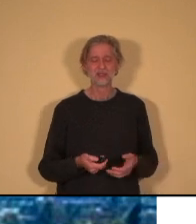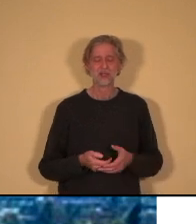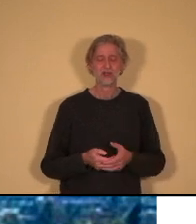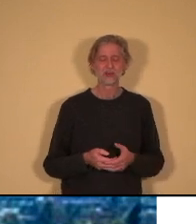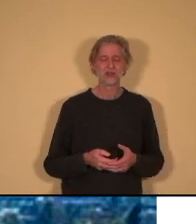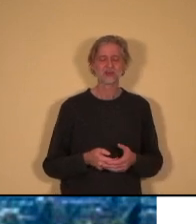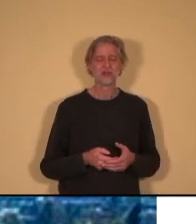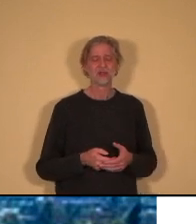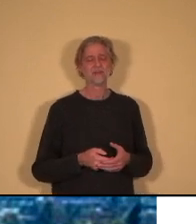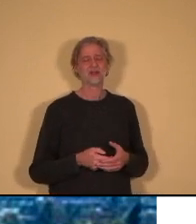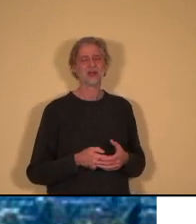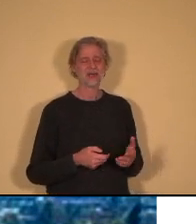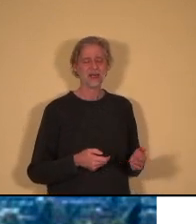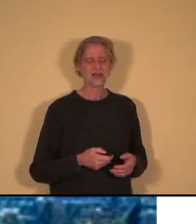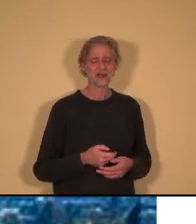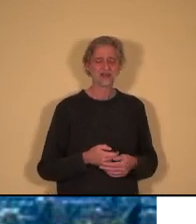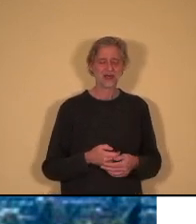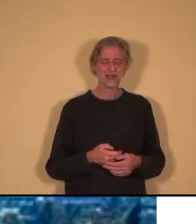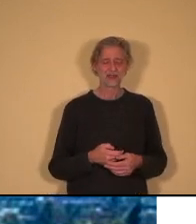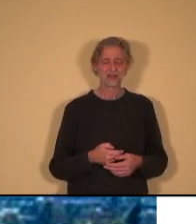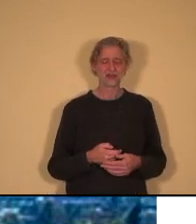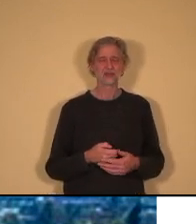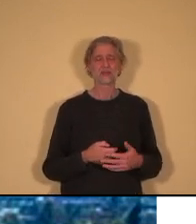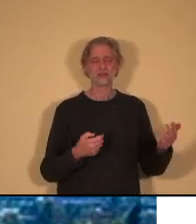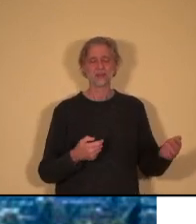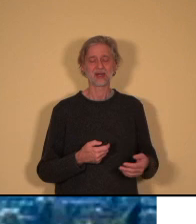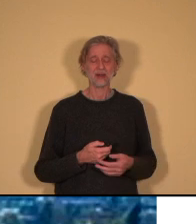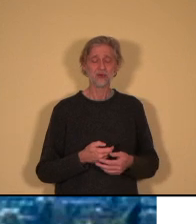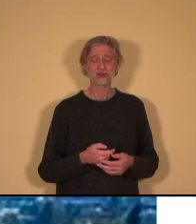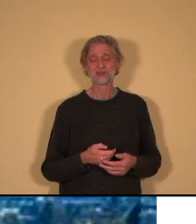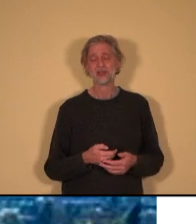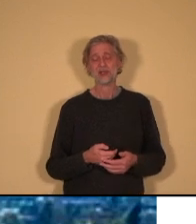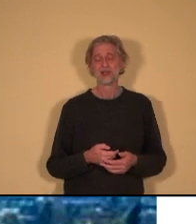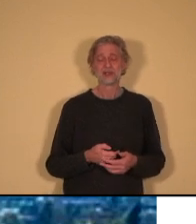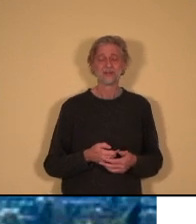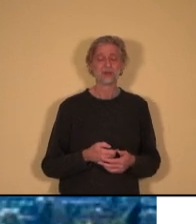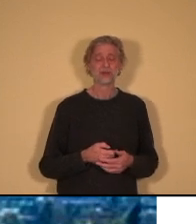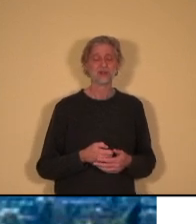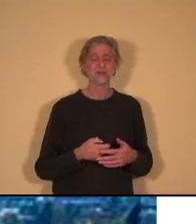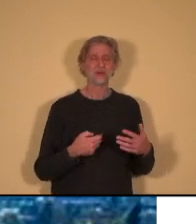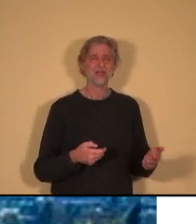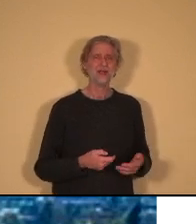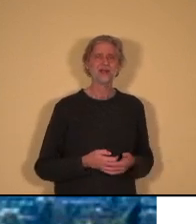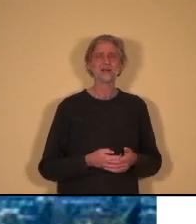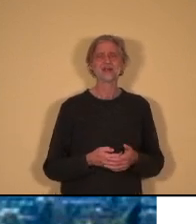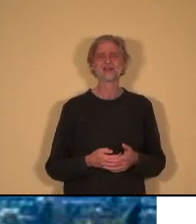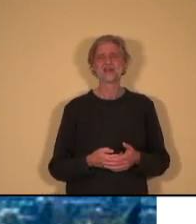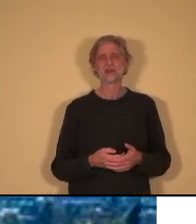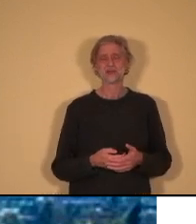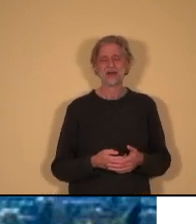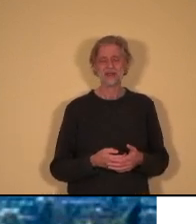Capture. Und hier ist mal so eine Anlage gezeigt, das ist von der Firma Climeworks. Und die verwenden dann